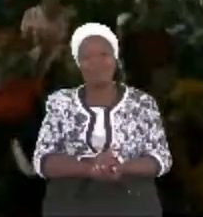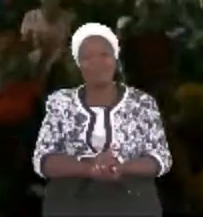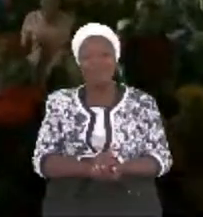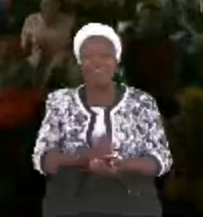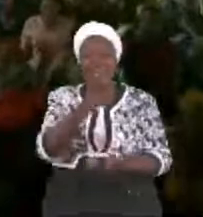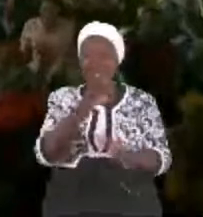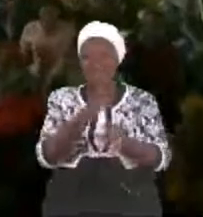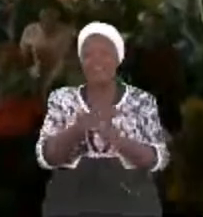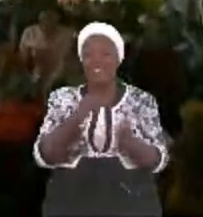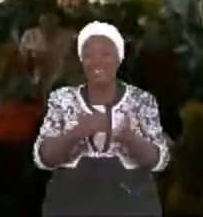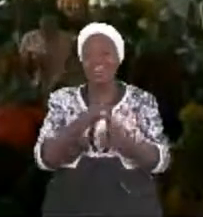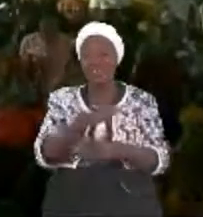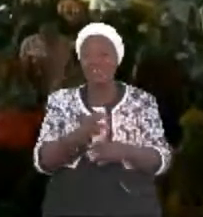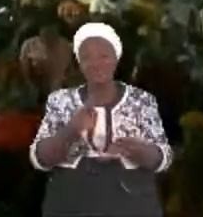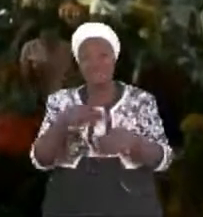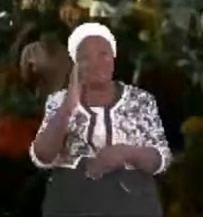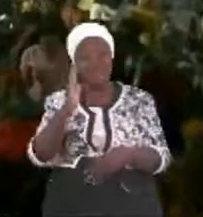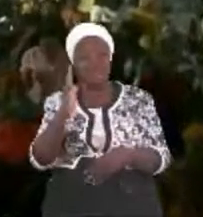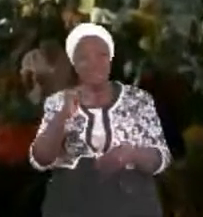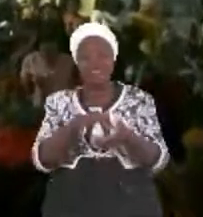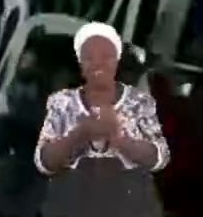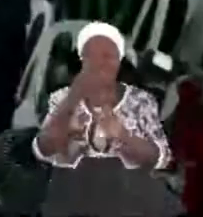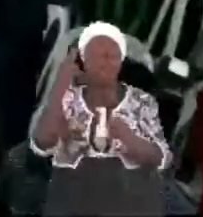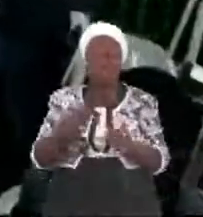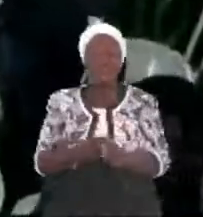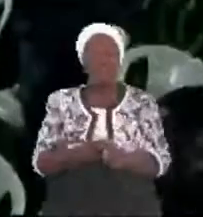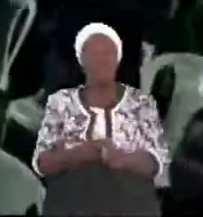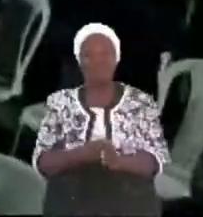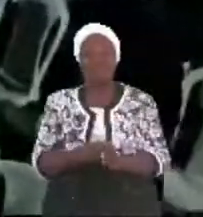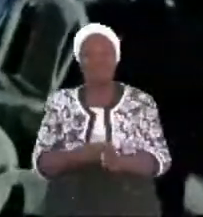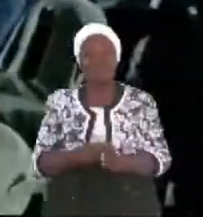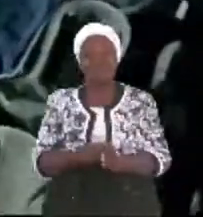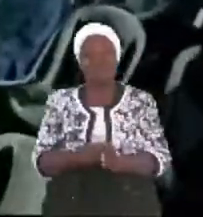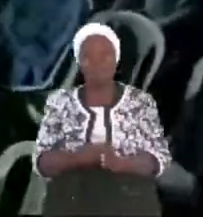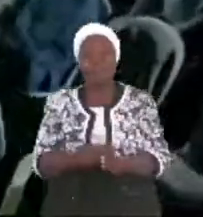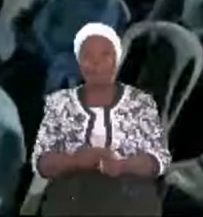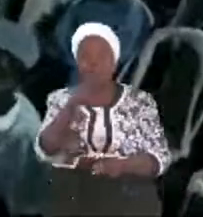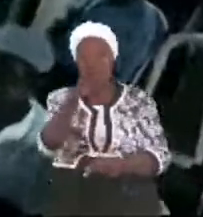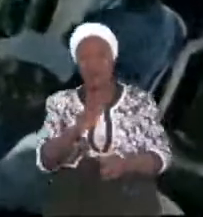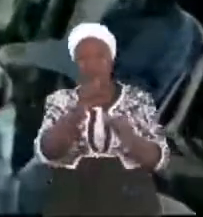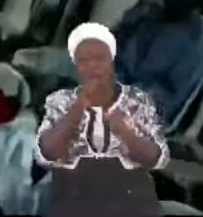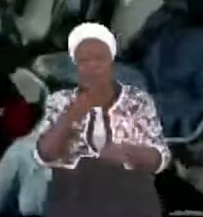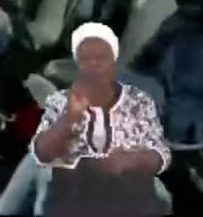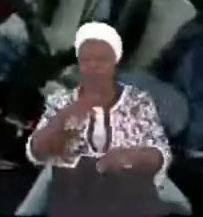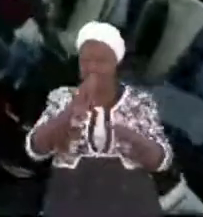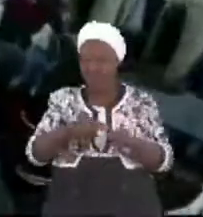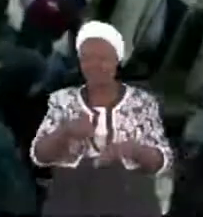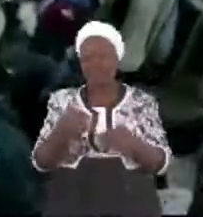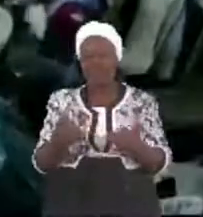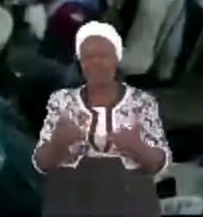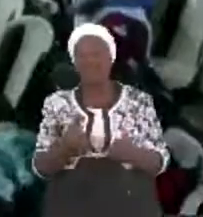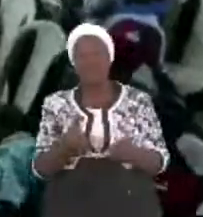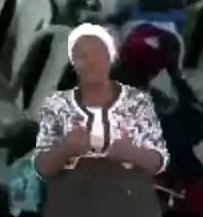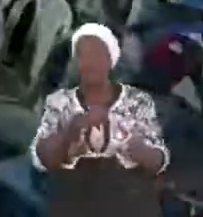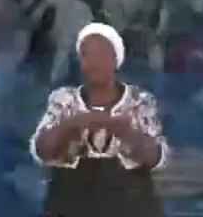Vous l'avez eu et vous allez témoigner au nom de Jésus. Que Dieu vous bénisse pour vous asseoir.